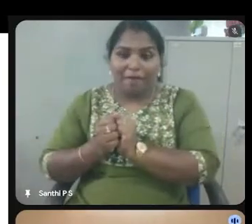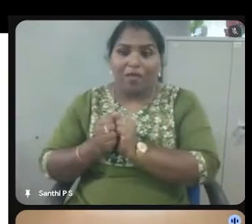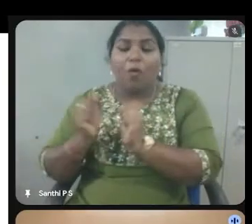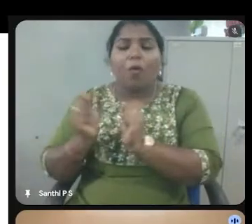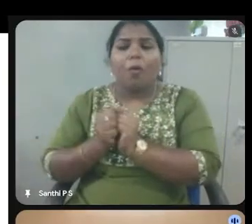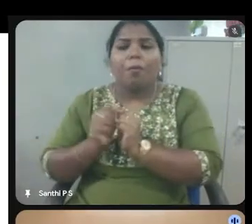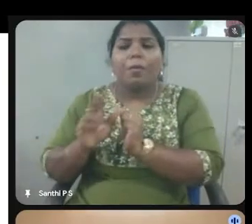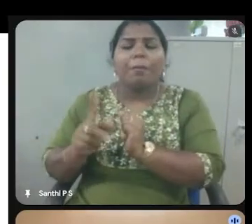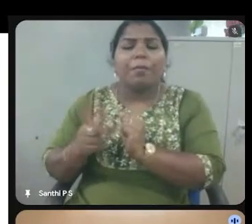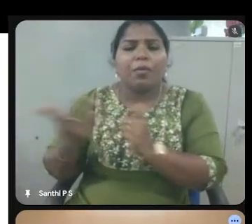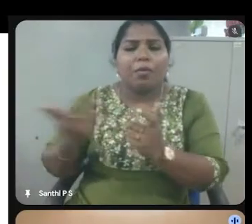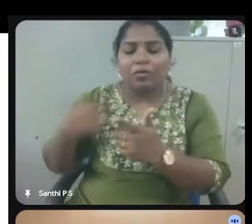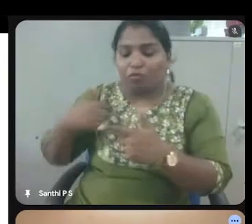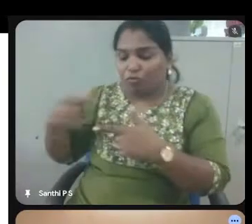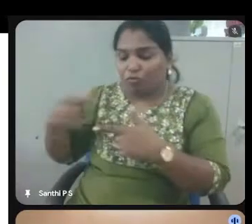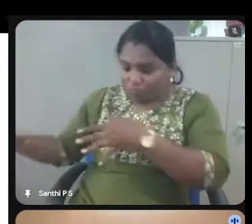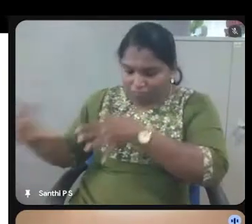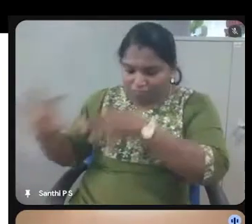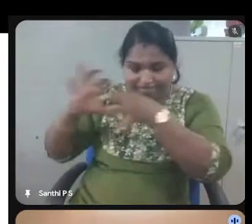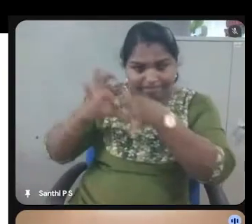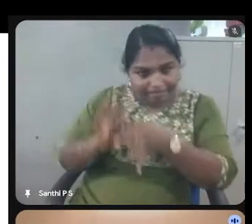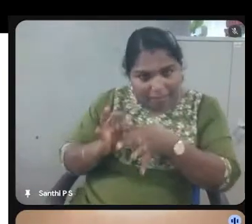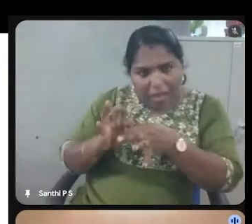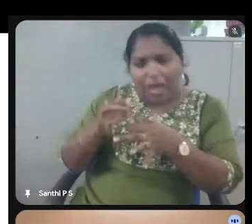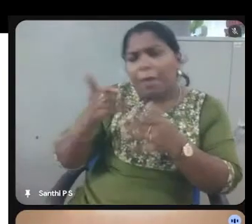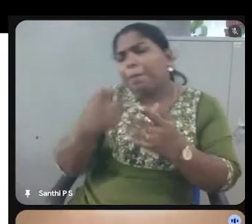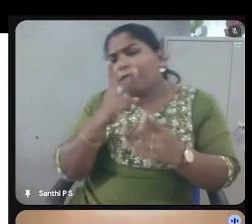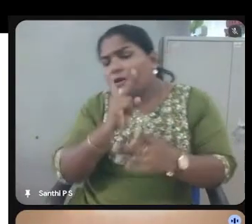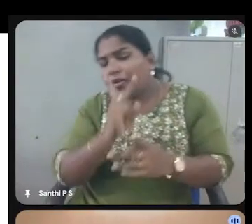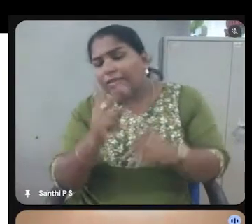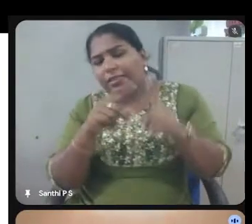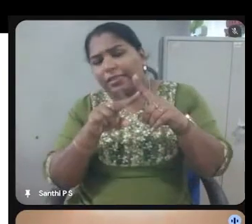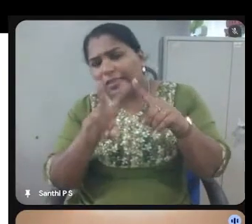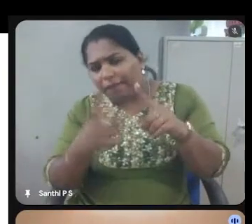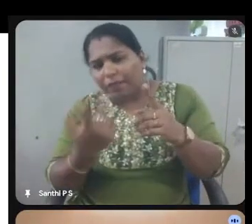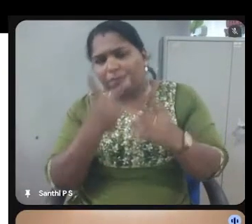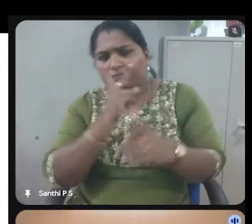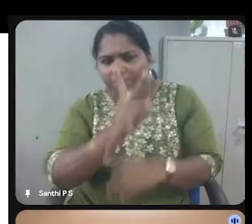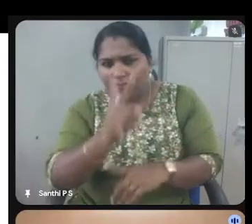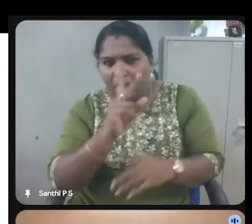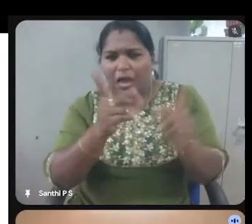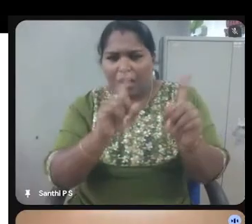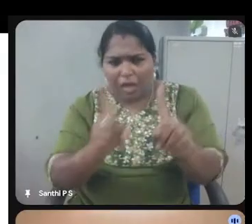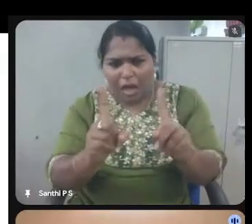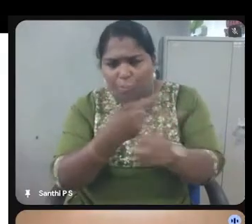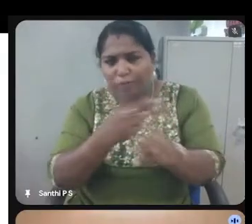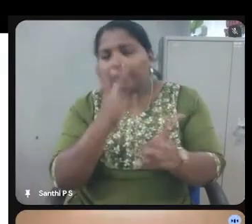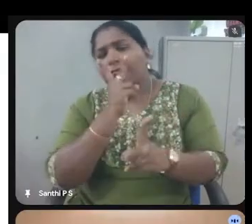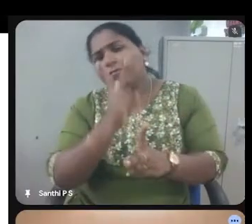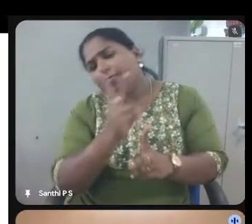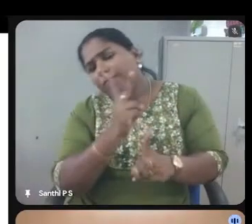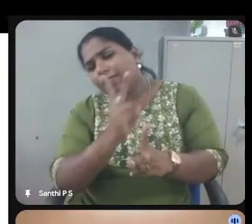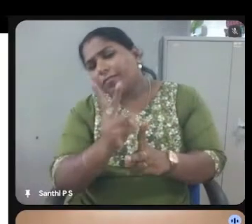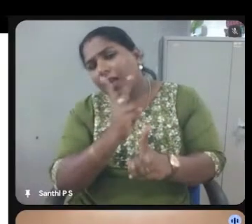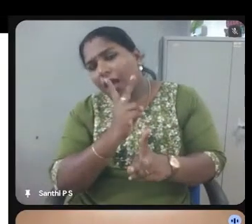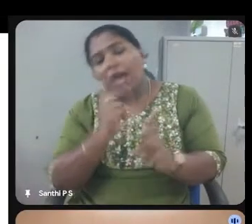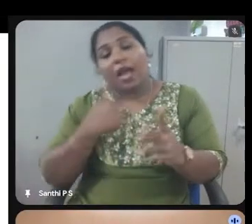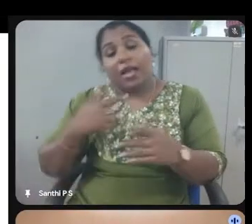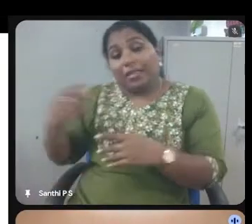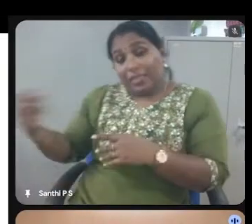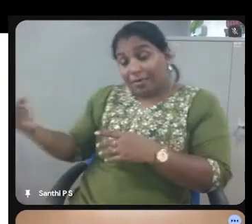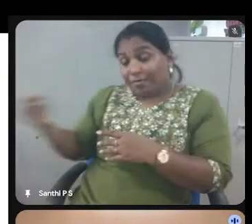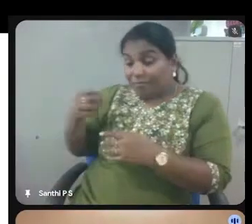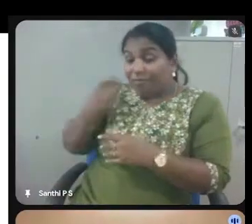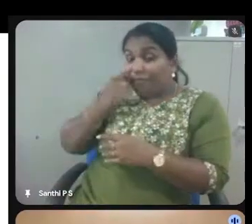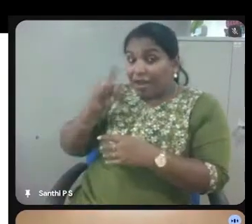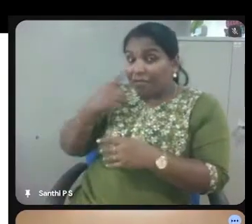അതിനോടൊപ്പം ഒരുമിച്ചിരുന്ന് കാണുന്നതിനോടൊപ്പം സ്ക്രീനിൽ കാണുന്ന കാര്യത്തെക്കുറിച്ച് കുട്ടിക്ക് പറഞ്ഞു കൊടുത്തും ഇന്ററാക്ട് ചെയ്തുകൊണ്ട് കാണുമ്പോഴാണ് നമ്മളതിനെ ഇന്ററാക്റ്റീവ് സ്ക്രീൻ ടൈം